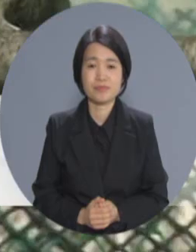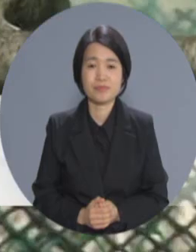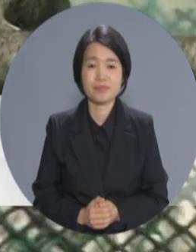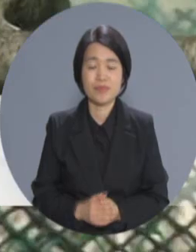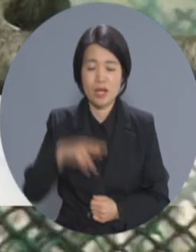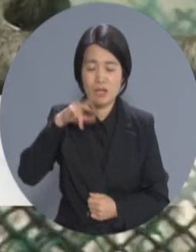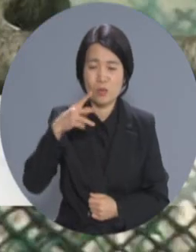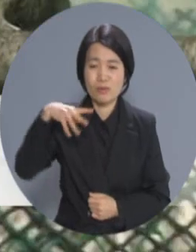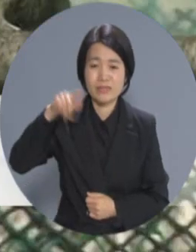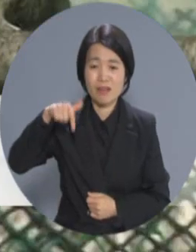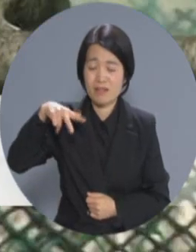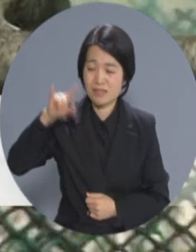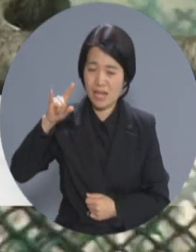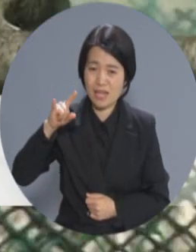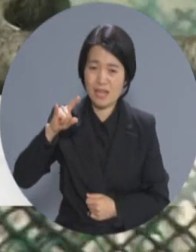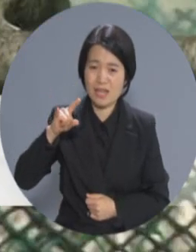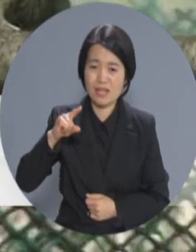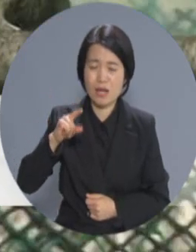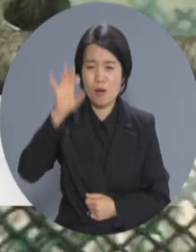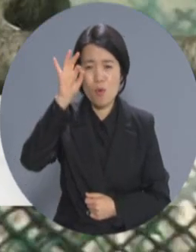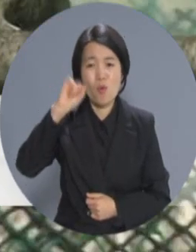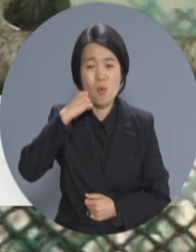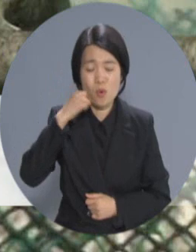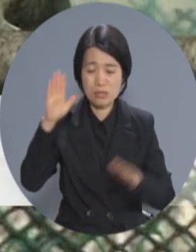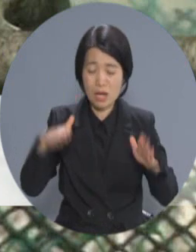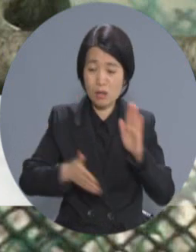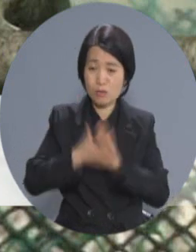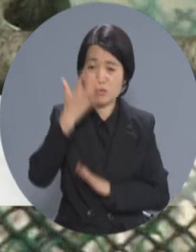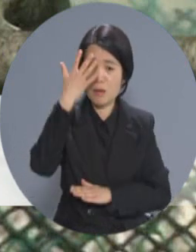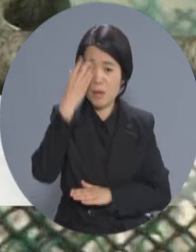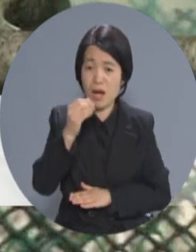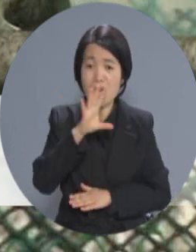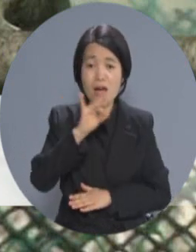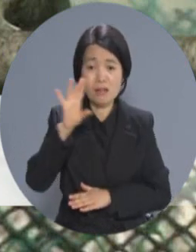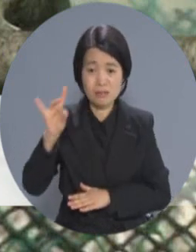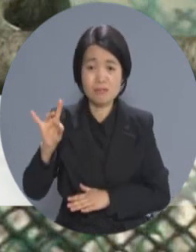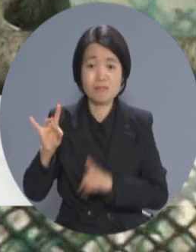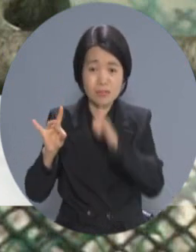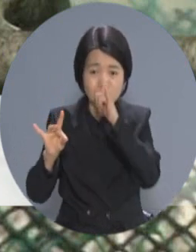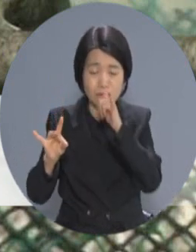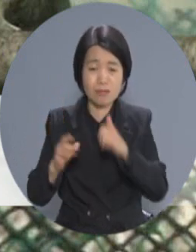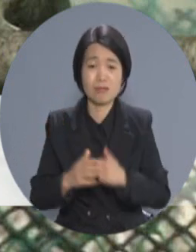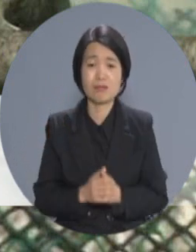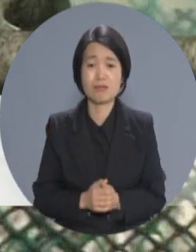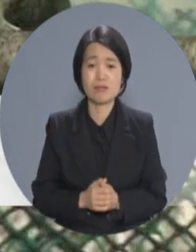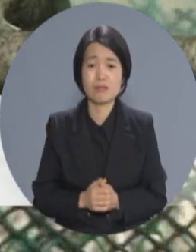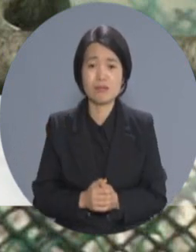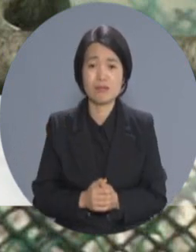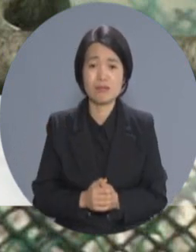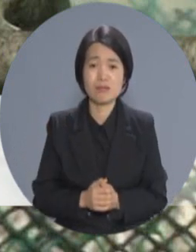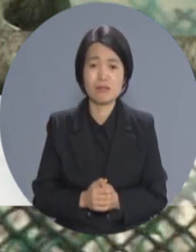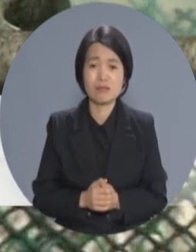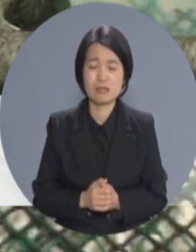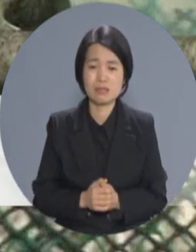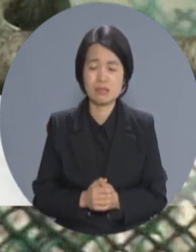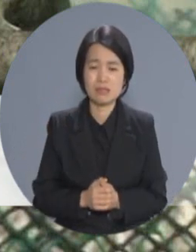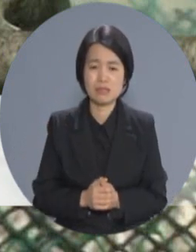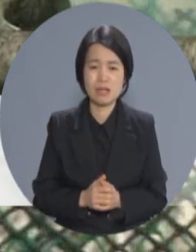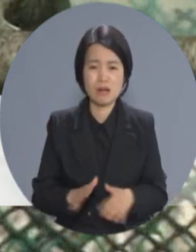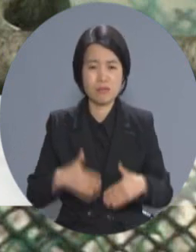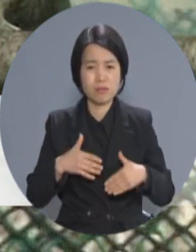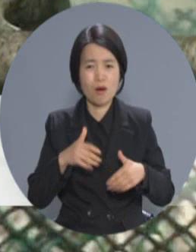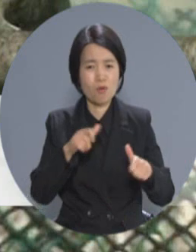소쩍새와 같은 보기 힘든 야생동물들이 도심 한복판에서 자주 발견되고 있습니다 하지만 섣불리